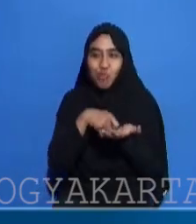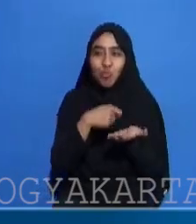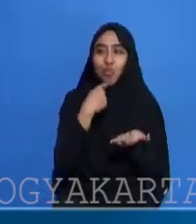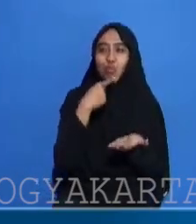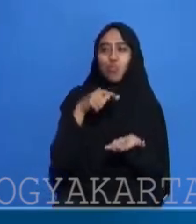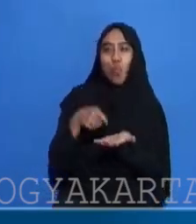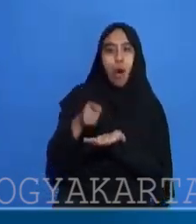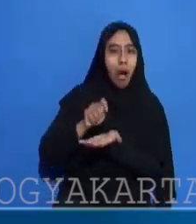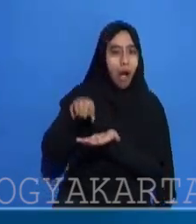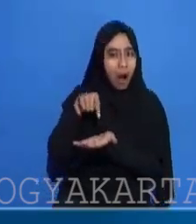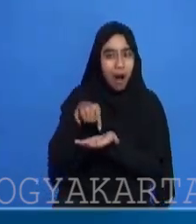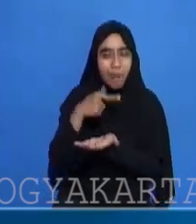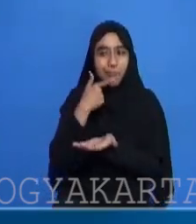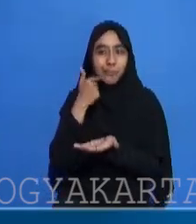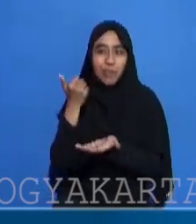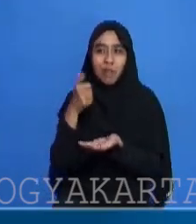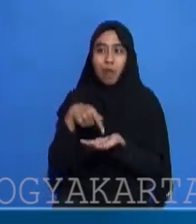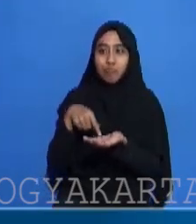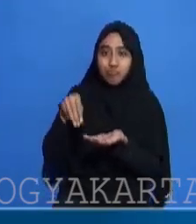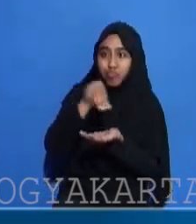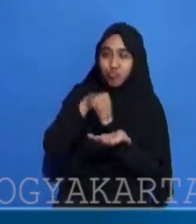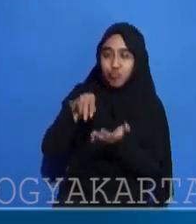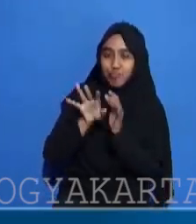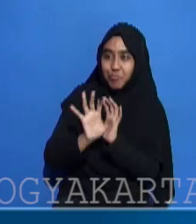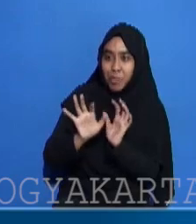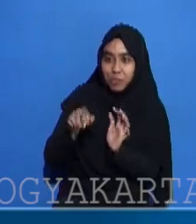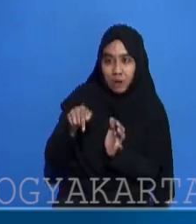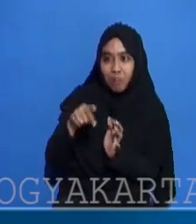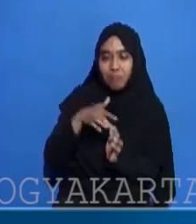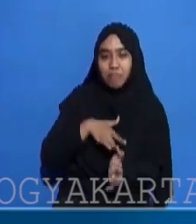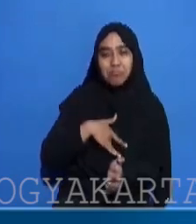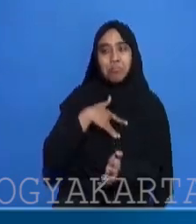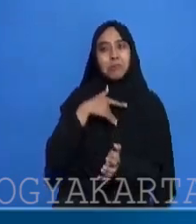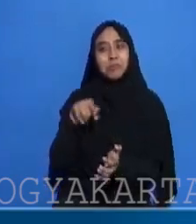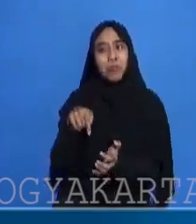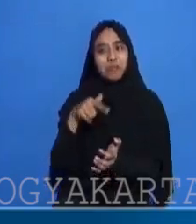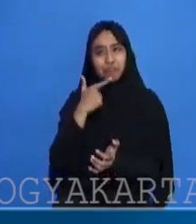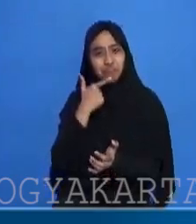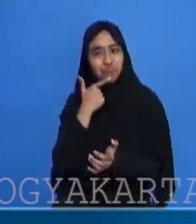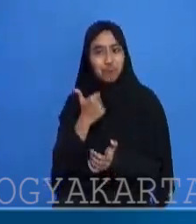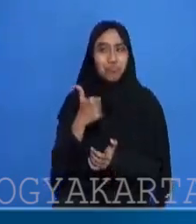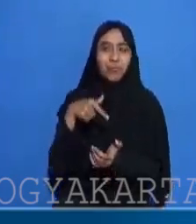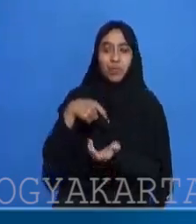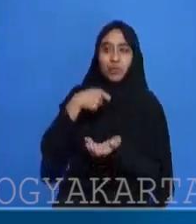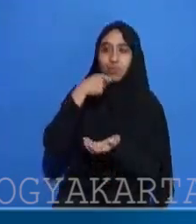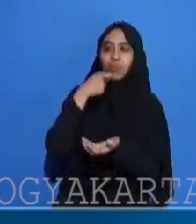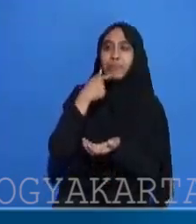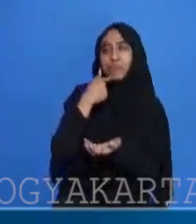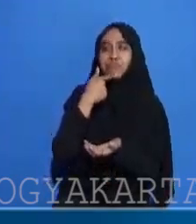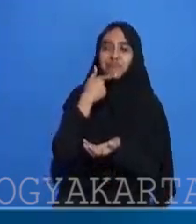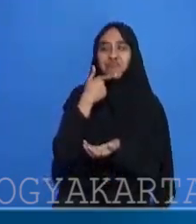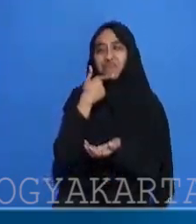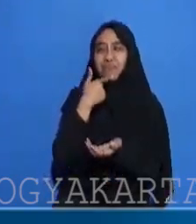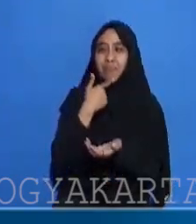ikannya. Bumbunya gak pelit, dan yang jelas memberikan sensasi tersendiri saat mencicipinya. Bagi